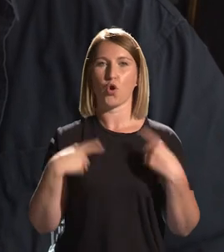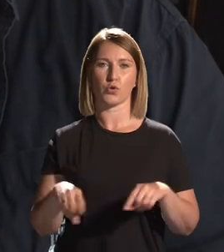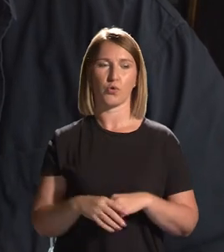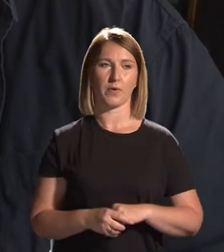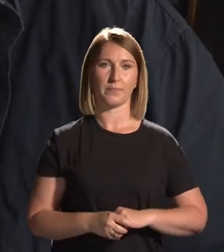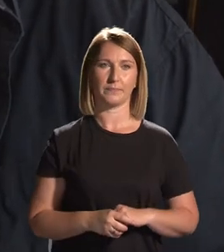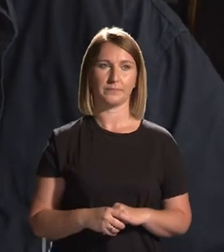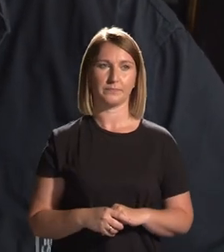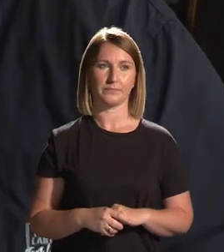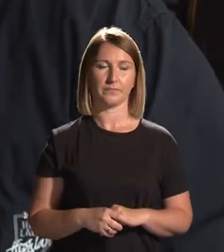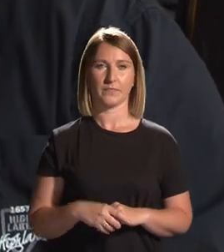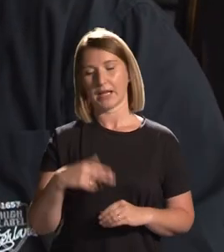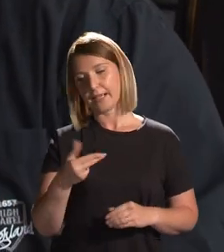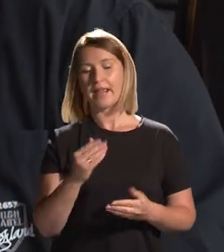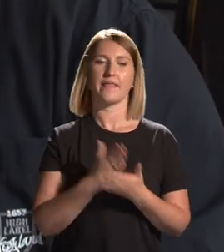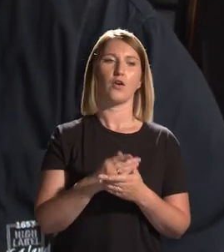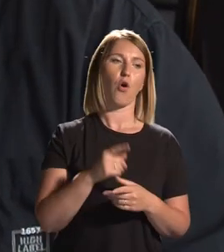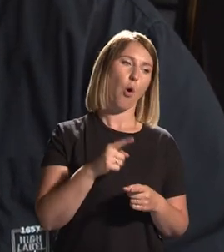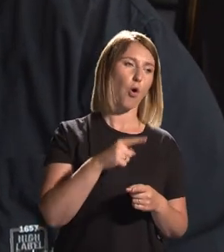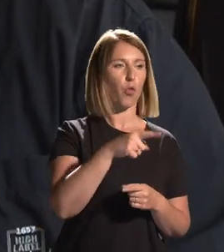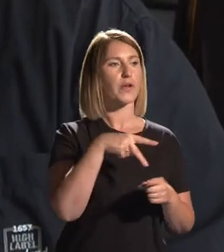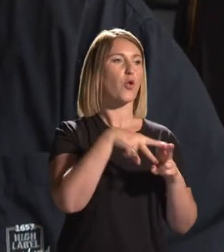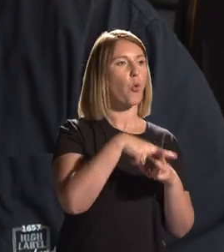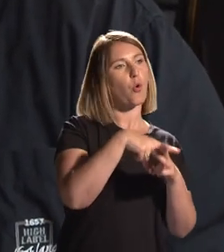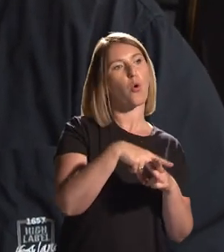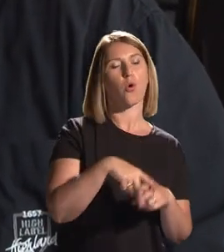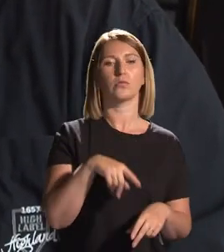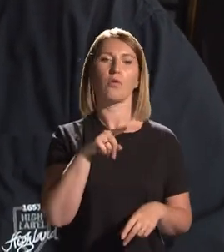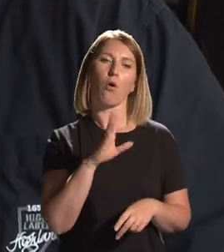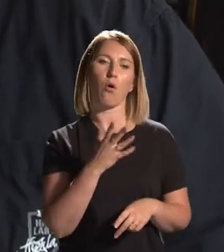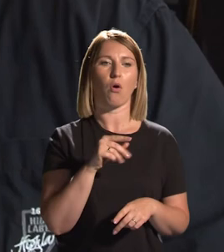dla że to jest to konik,